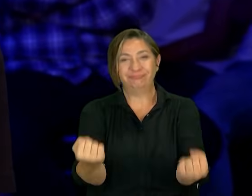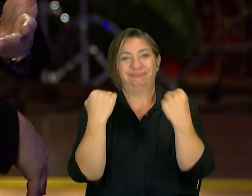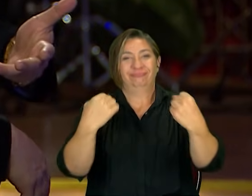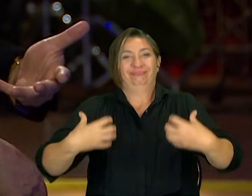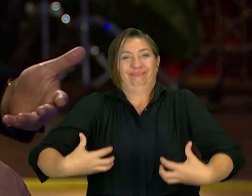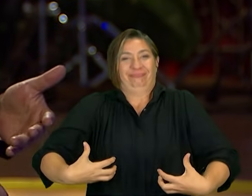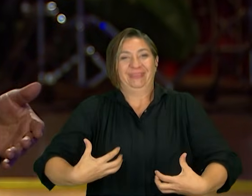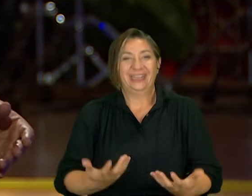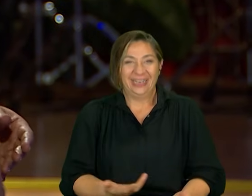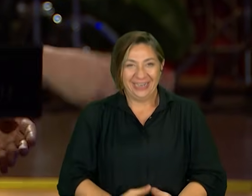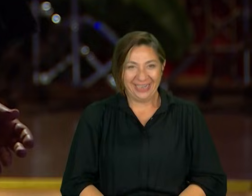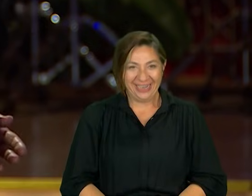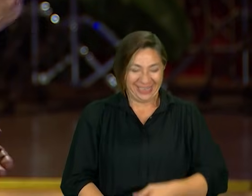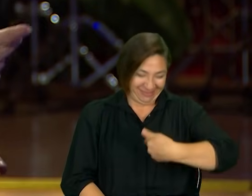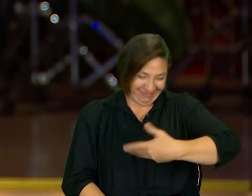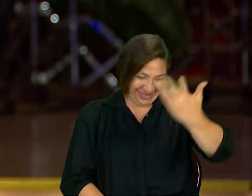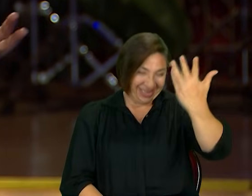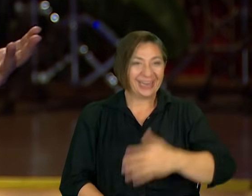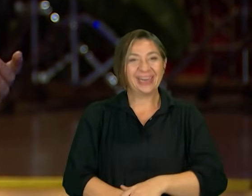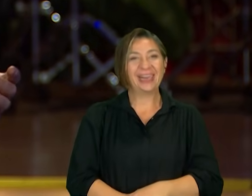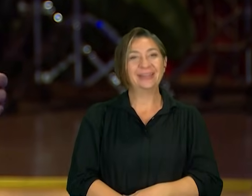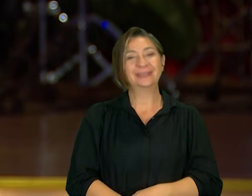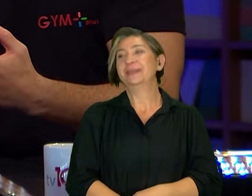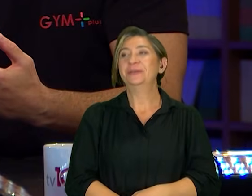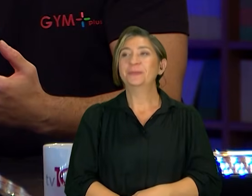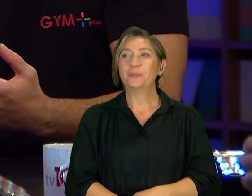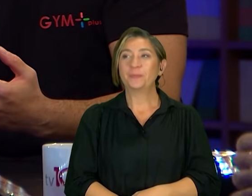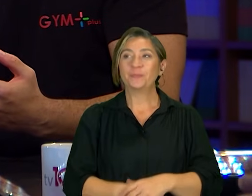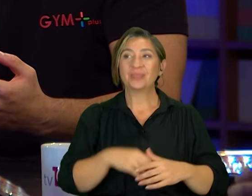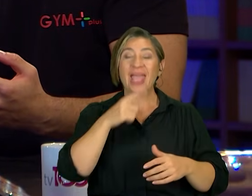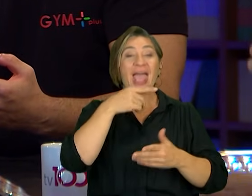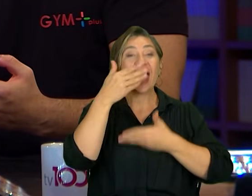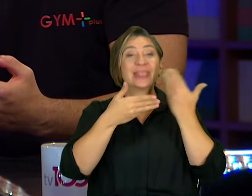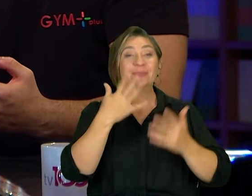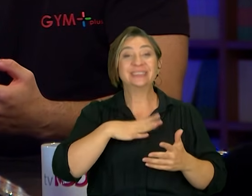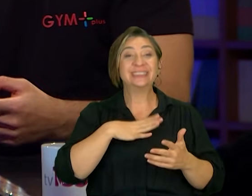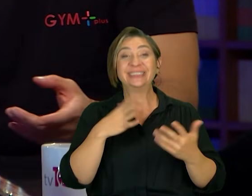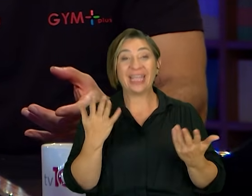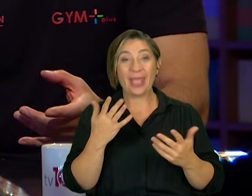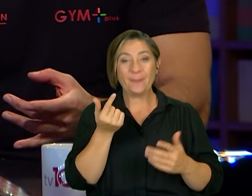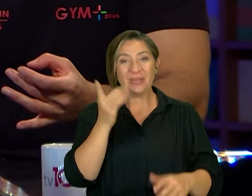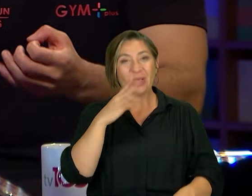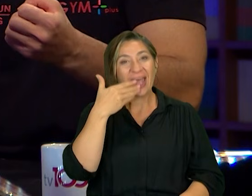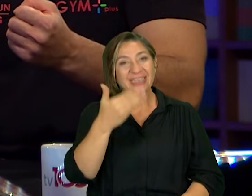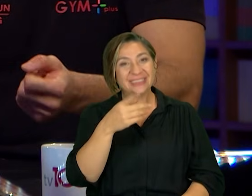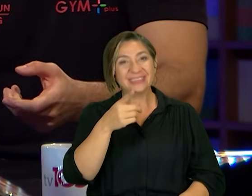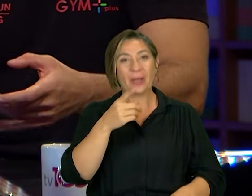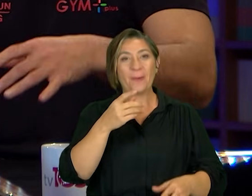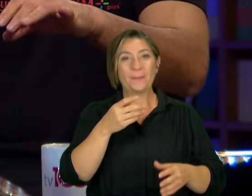gösteriş. Dıştan. Dıştan. Bırak ya falan. Şöyle Esra'nın anlatmak istediği şey şu Okan Bey. Demin anlattınız ya